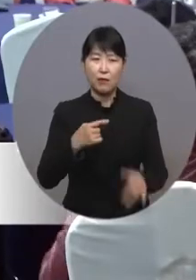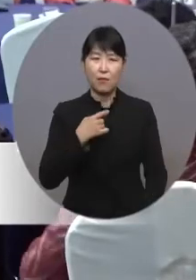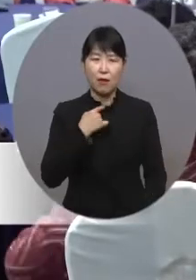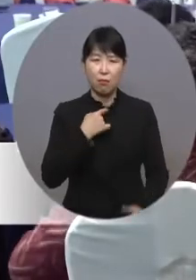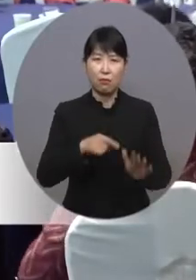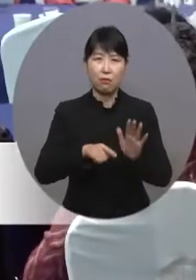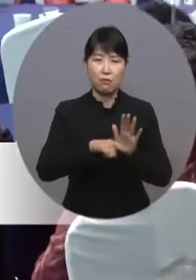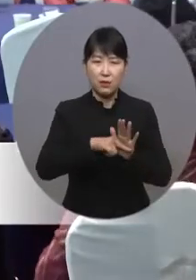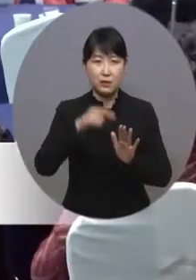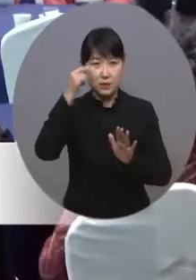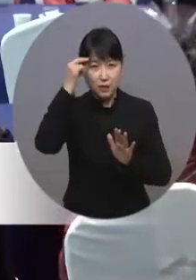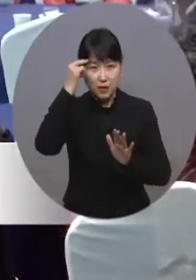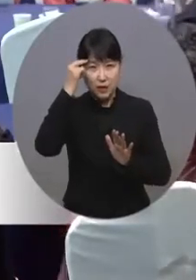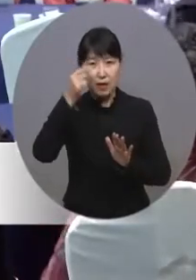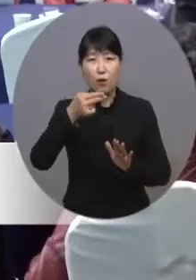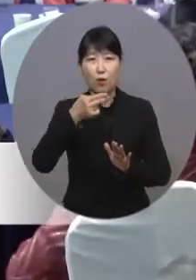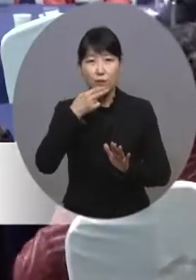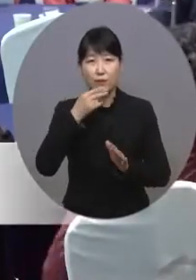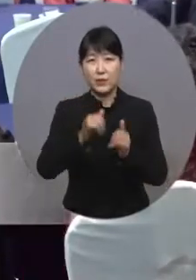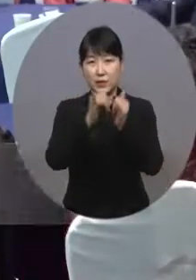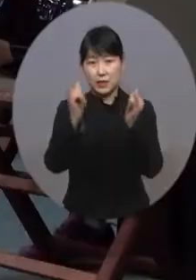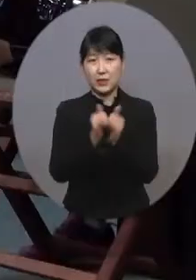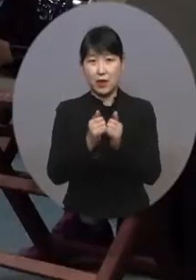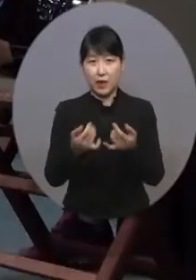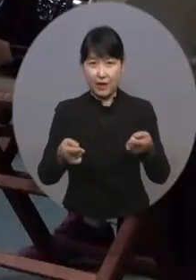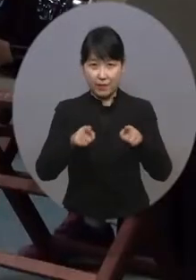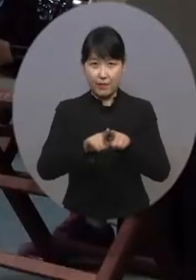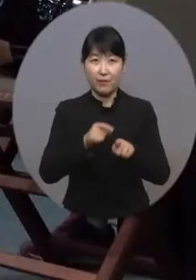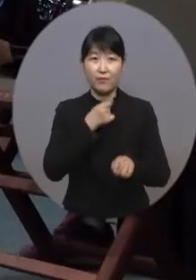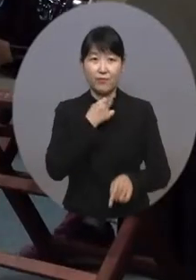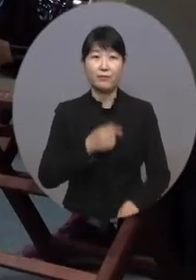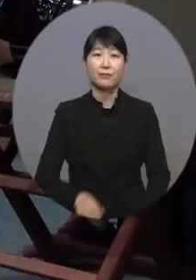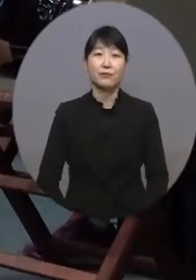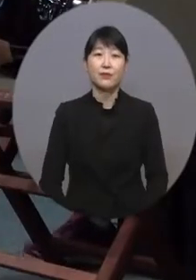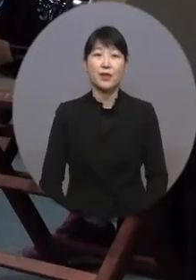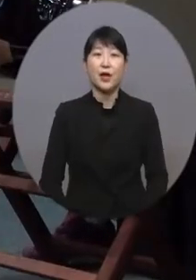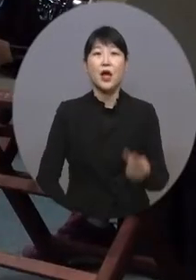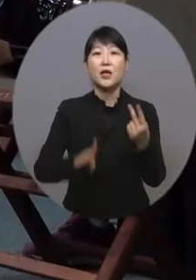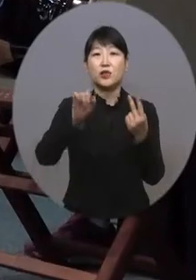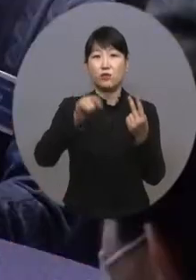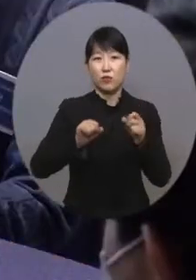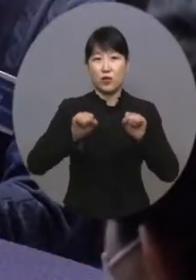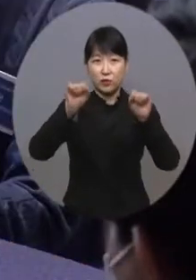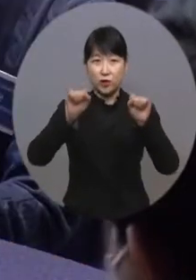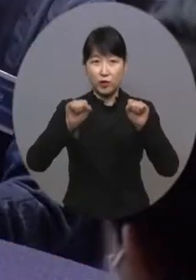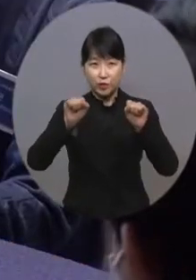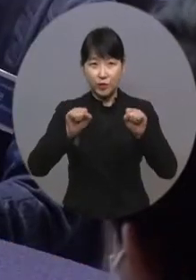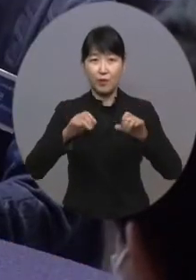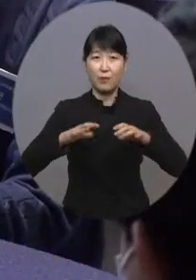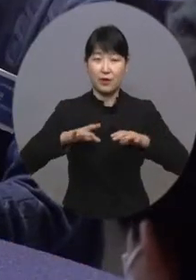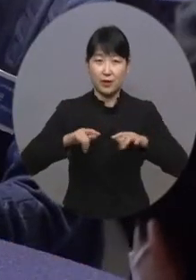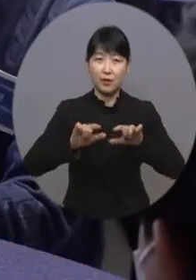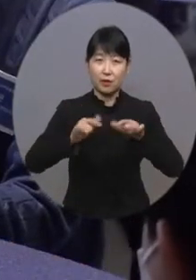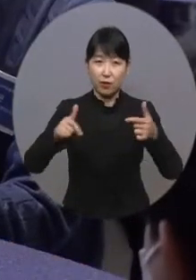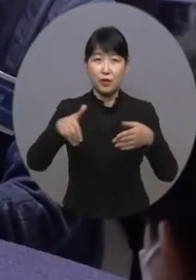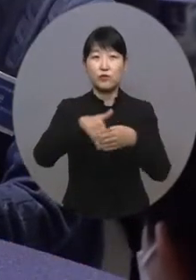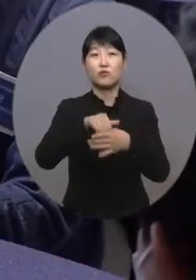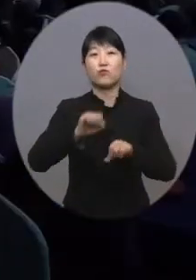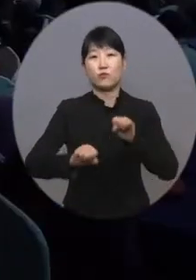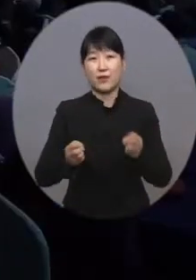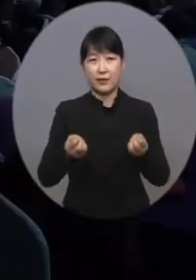사회에 같이 동참하고 2부에서는 체육 경기와 장기 자랑을 하는 체육 문화 행사도 진행이